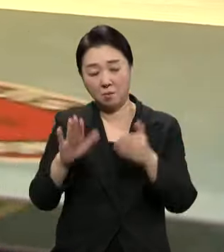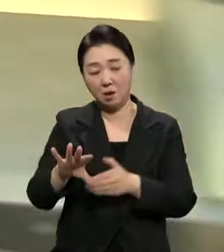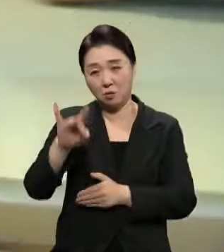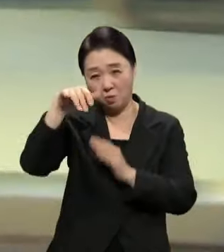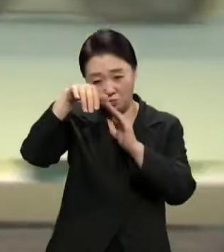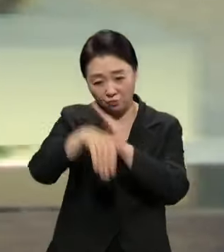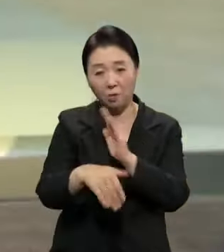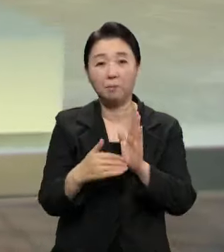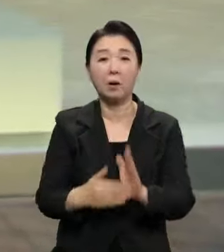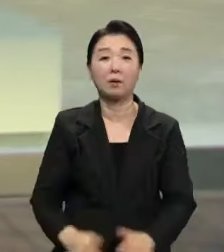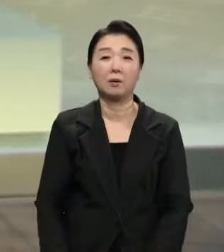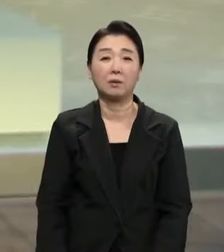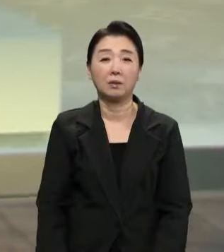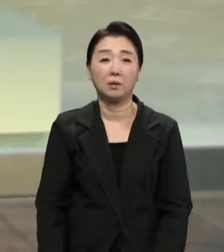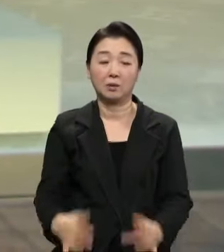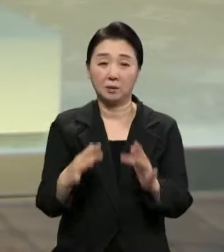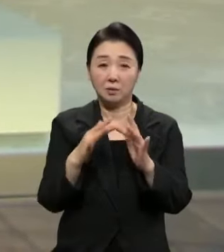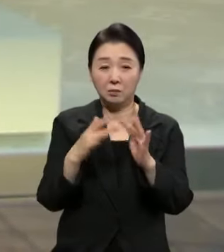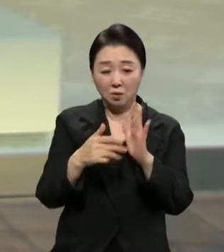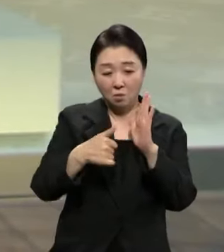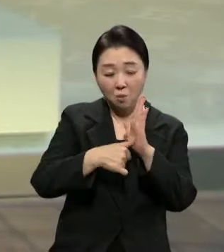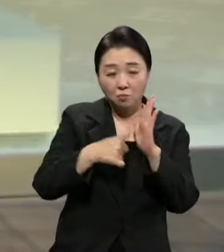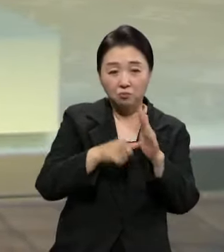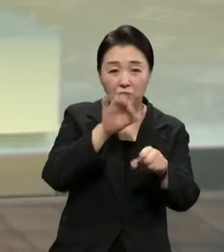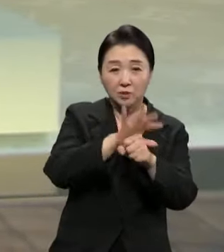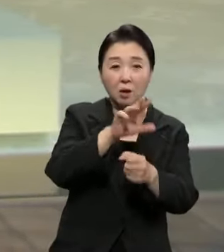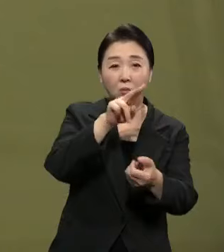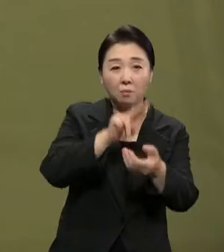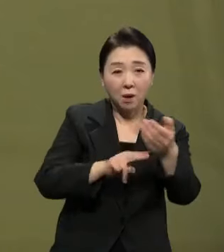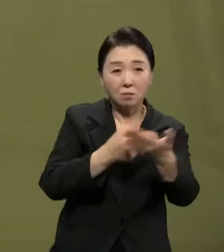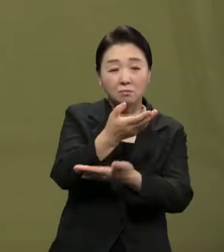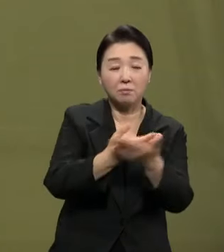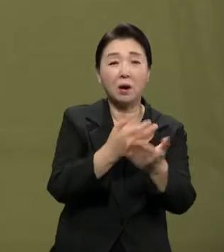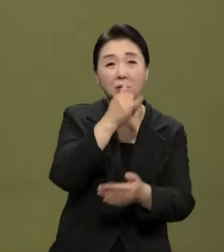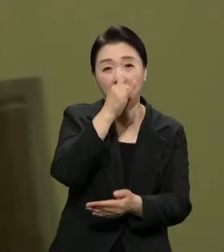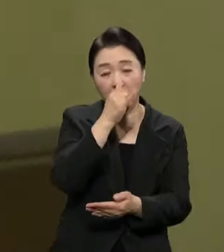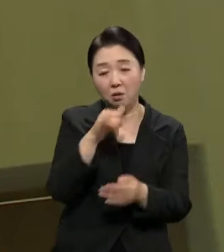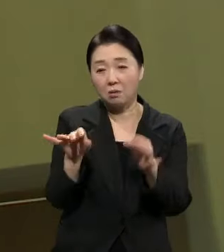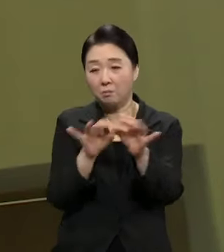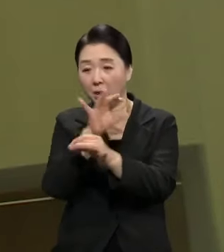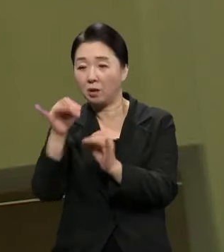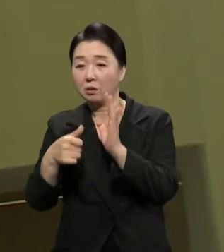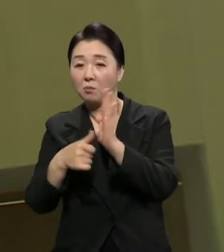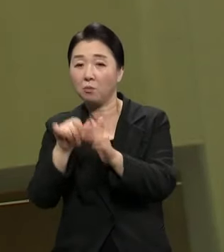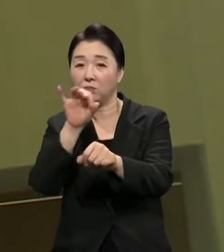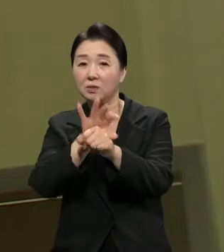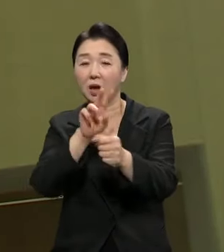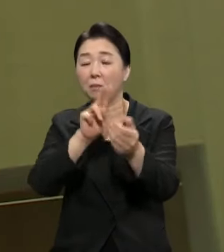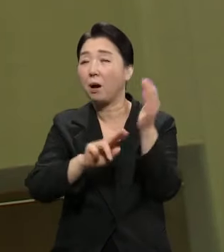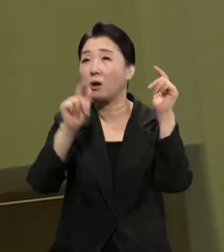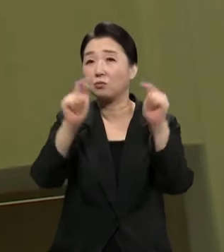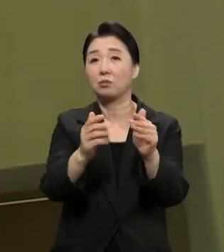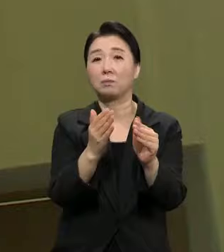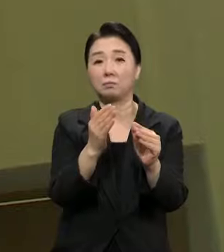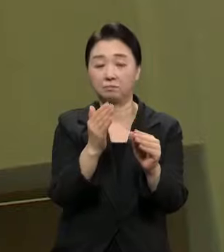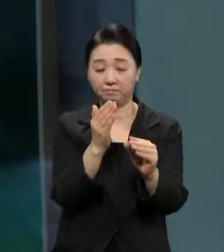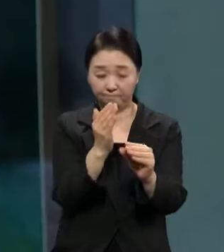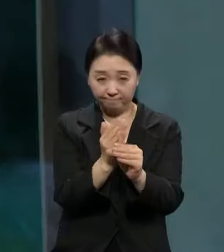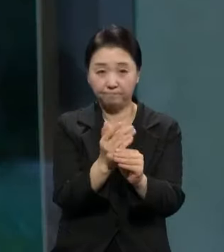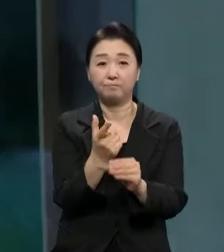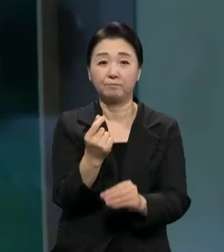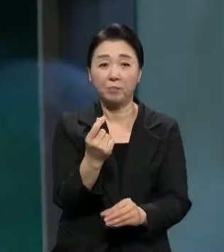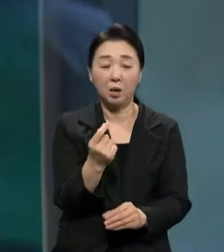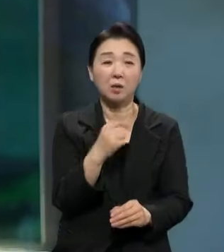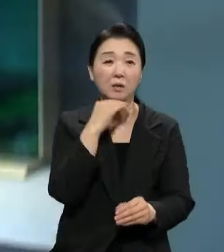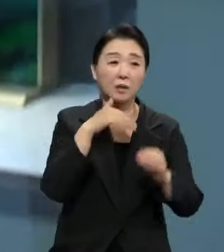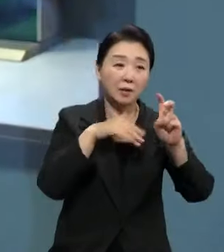처음입니다. 온라인 명품 플랫폼 거래가 늘어나면서 백화점에서 명품을 사는 사람이 준대다. 특히 20대와 30대,